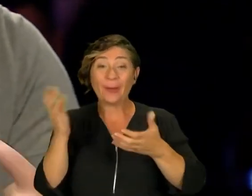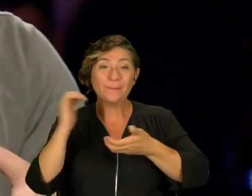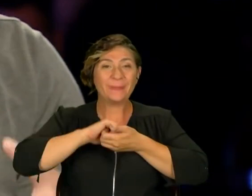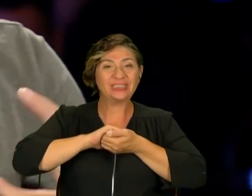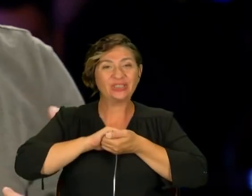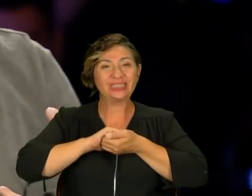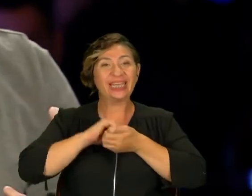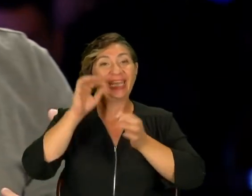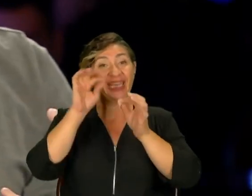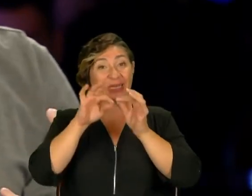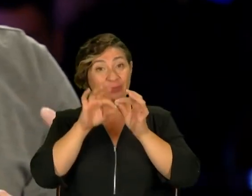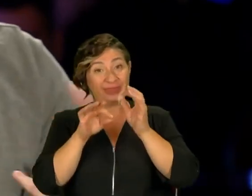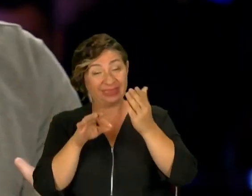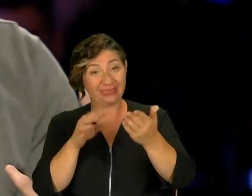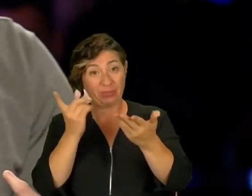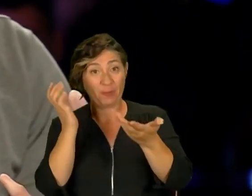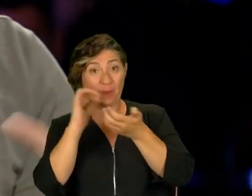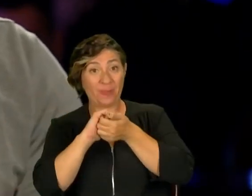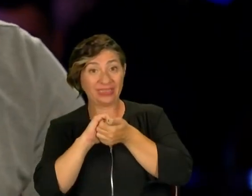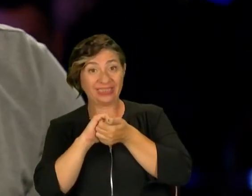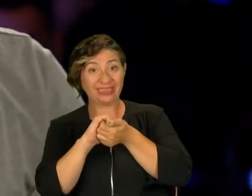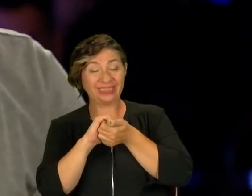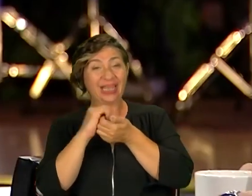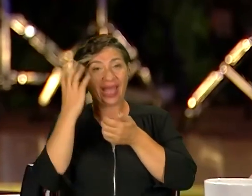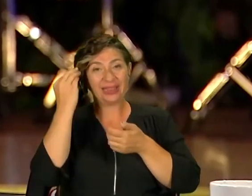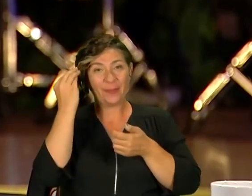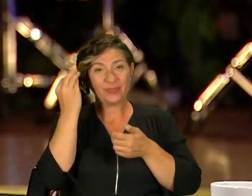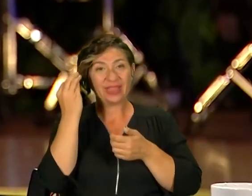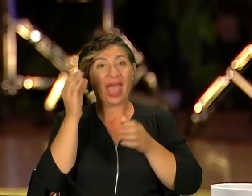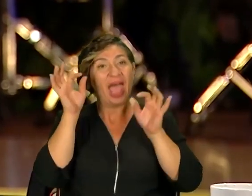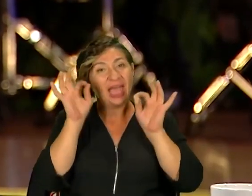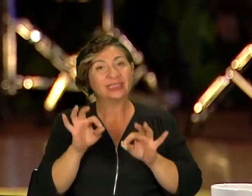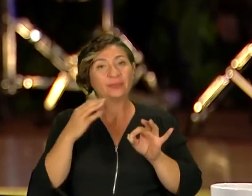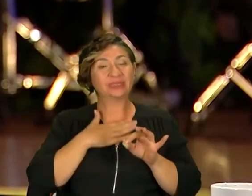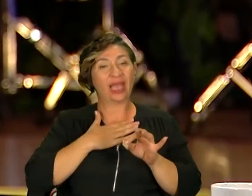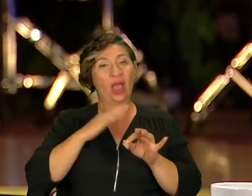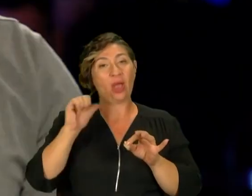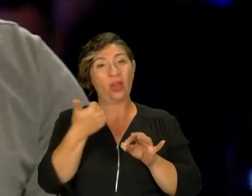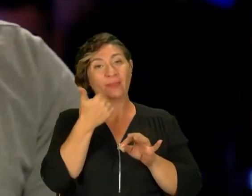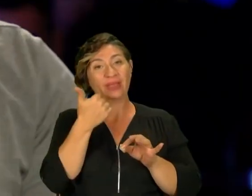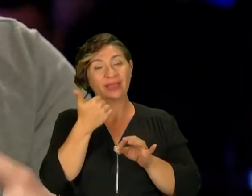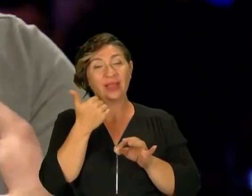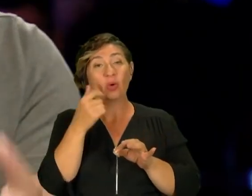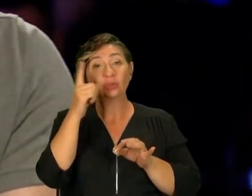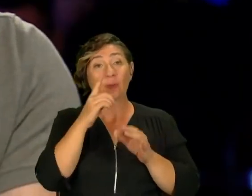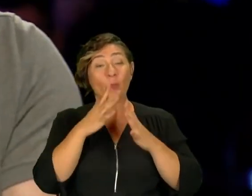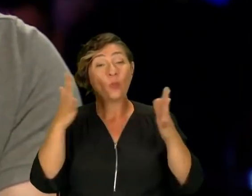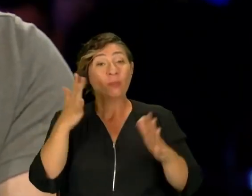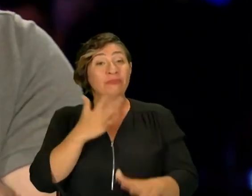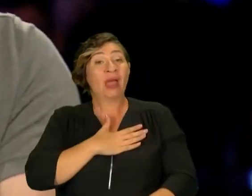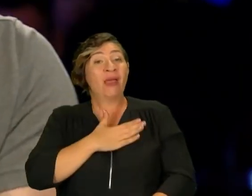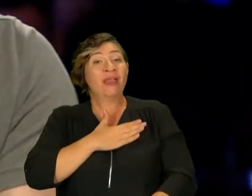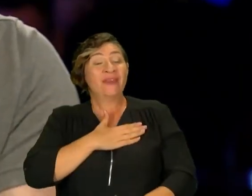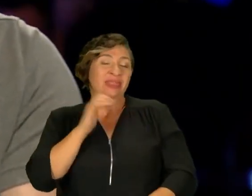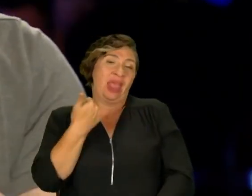barışçıl. Hani Kıbrıs bir barış harekatı anlamında her zaman bizim için en önemli şey. Onun için büyük bir manevi